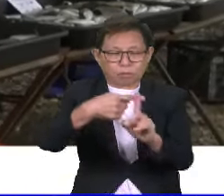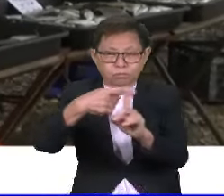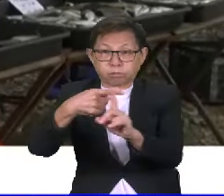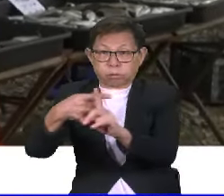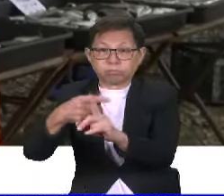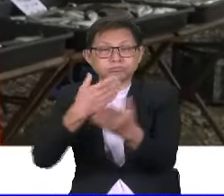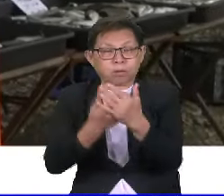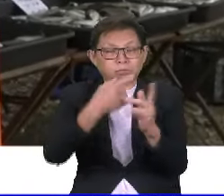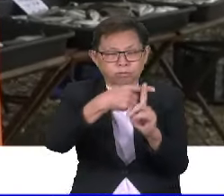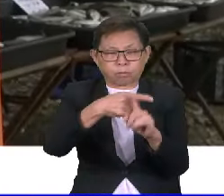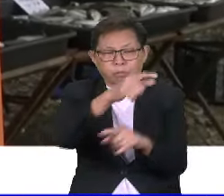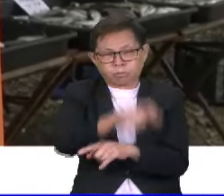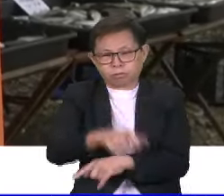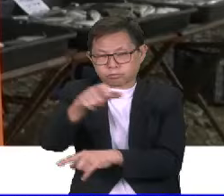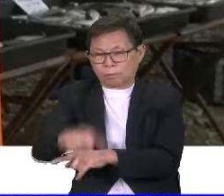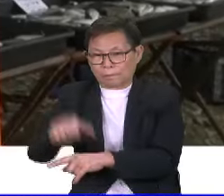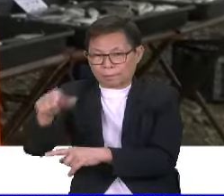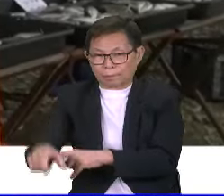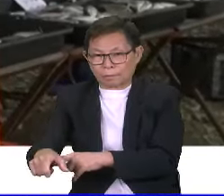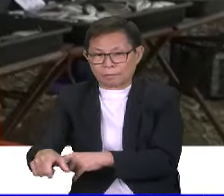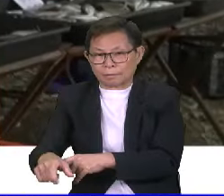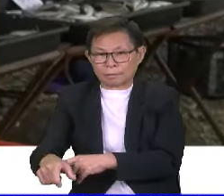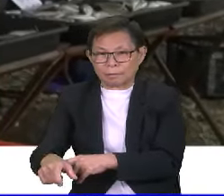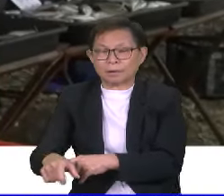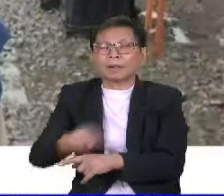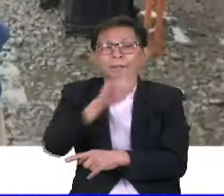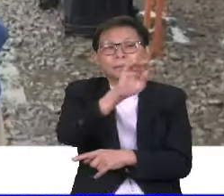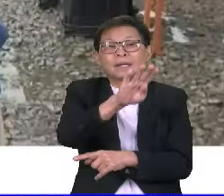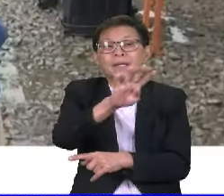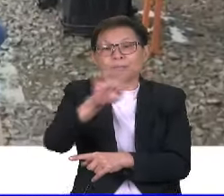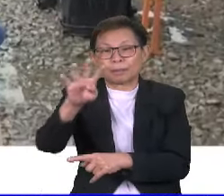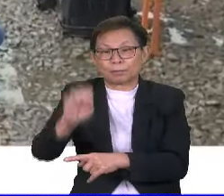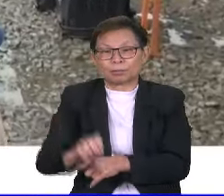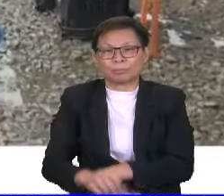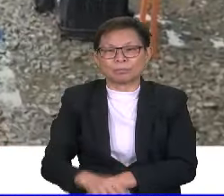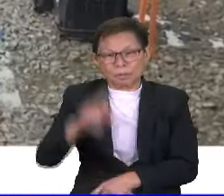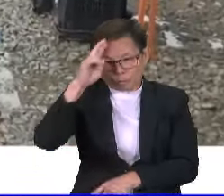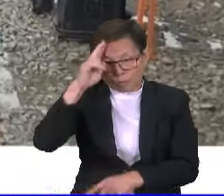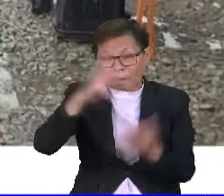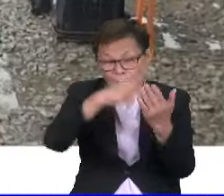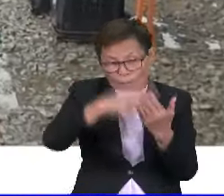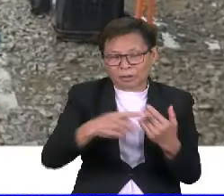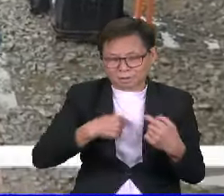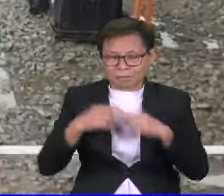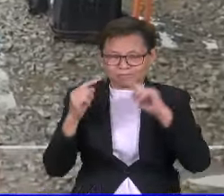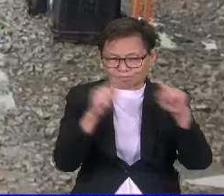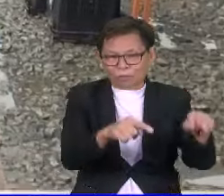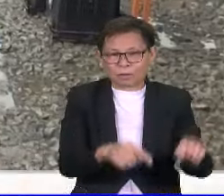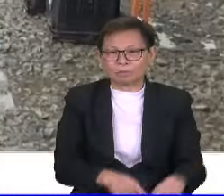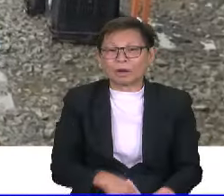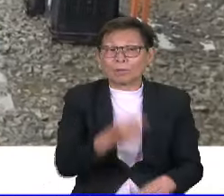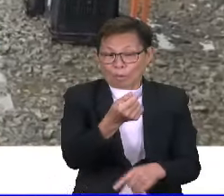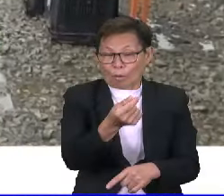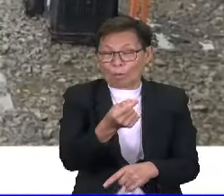kebaikan kepada penduduk-penduduk yang kita katakan B40 lah. Ya, memang setiap kali ada program ni saya memang akan hadir sebab